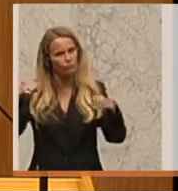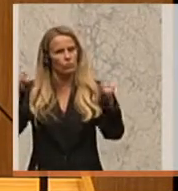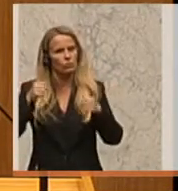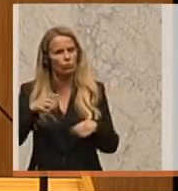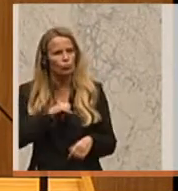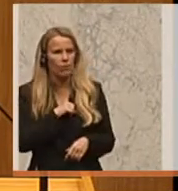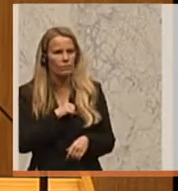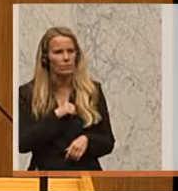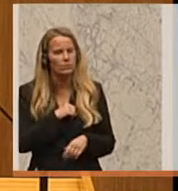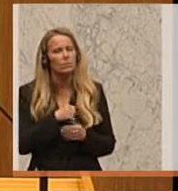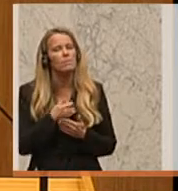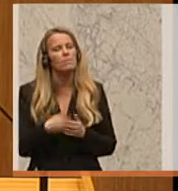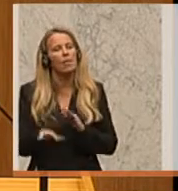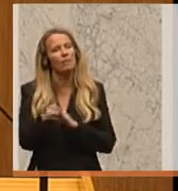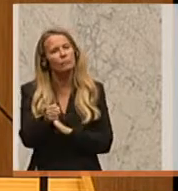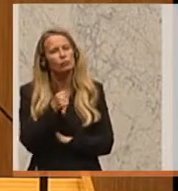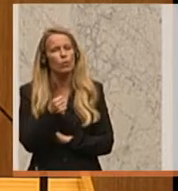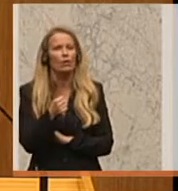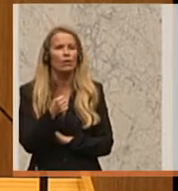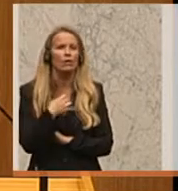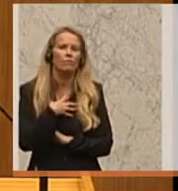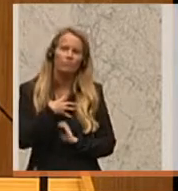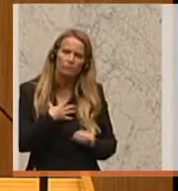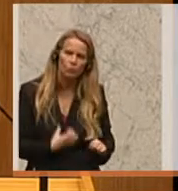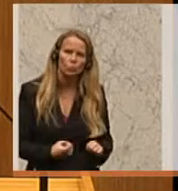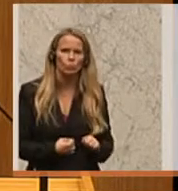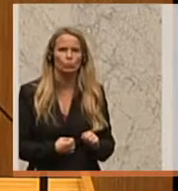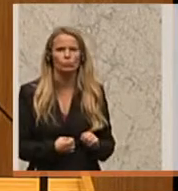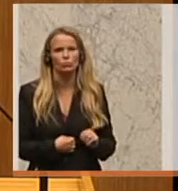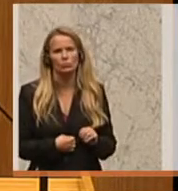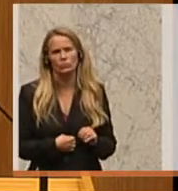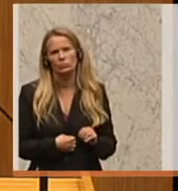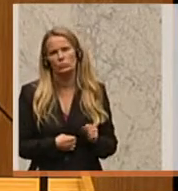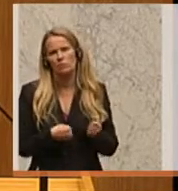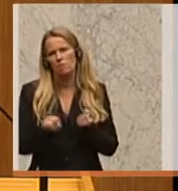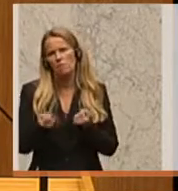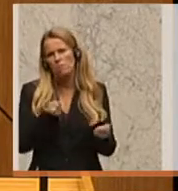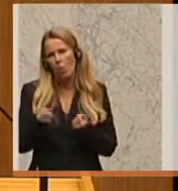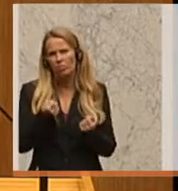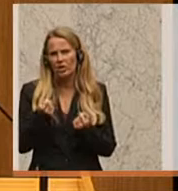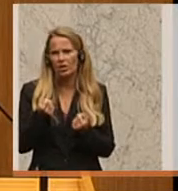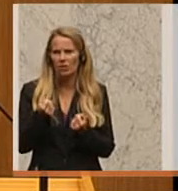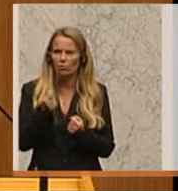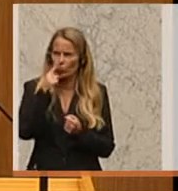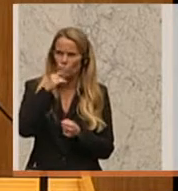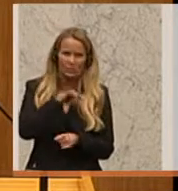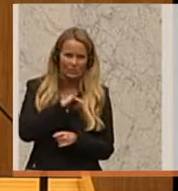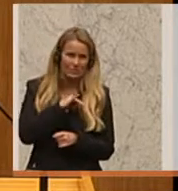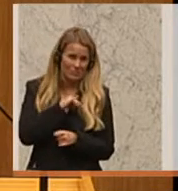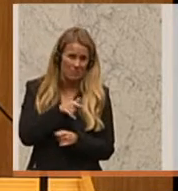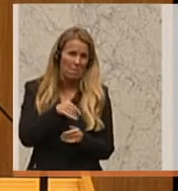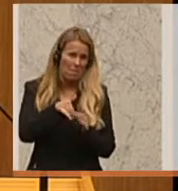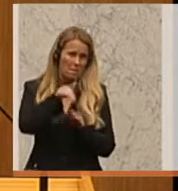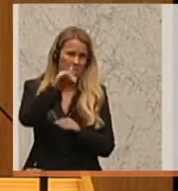den verstärkten Frust und die verstärkte Politikverdrossenheit fördert. Daher hoffe